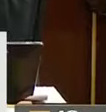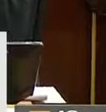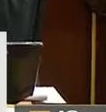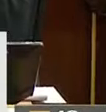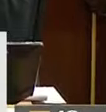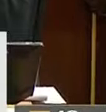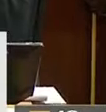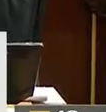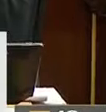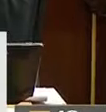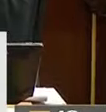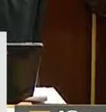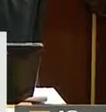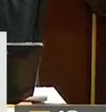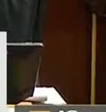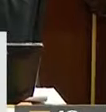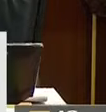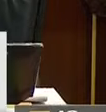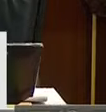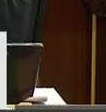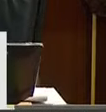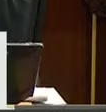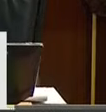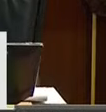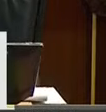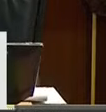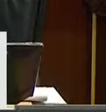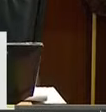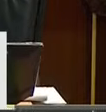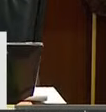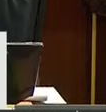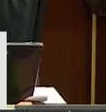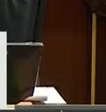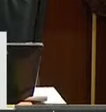จุฑาภัทรเมณสวัสดิ